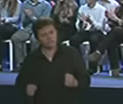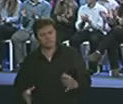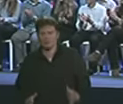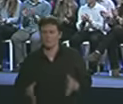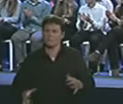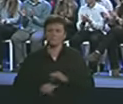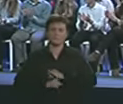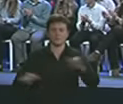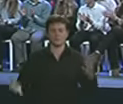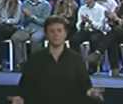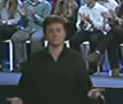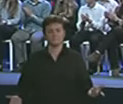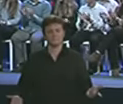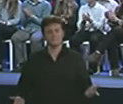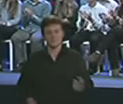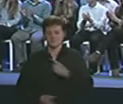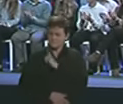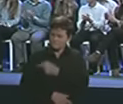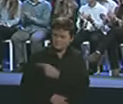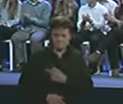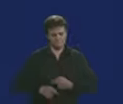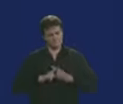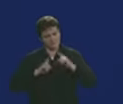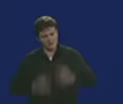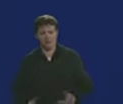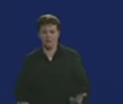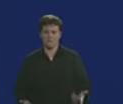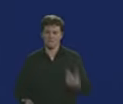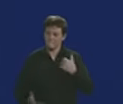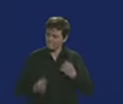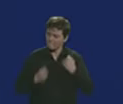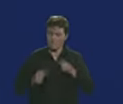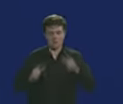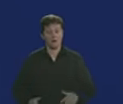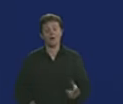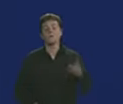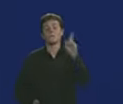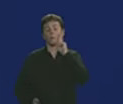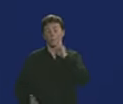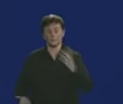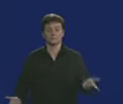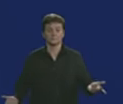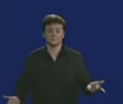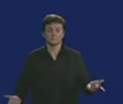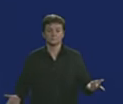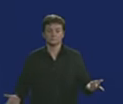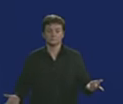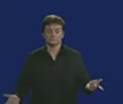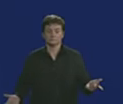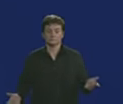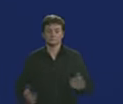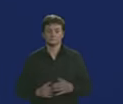d'énergie, avec tant de conviction, avec tant de force. Pourquoi ? Parce que